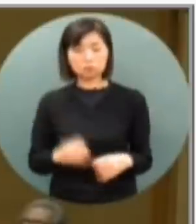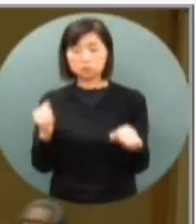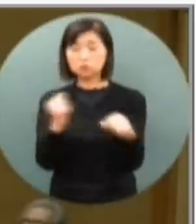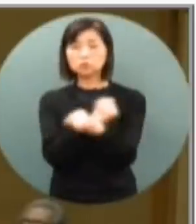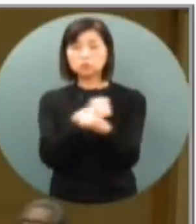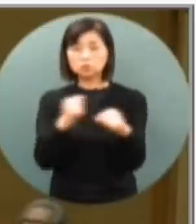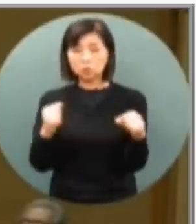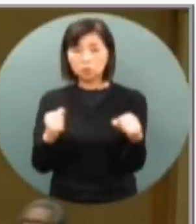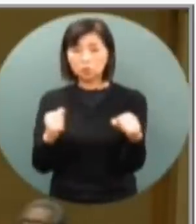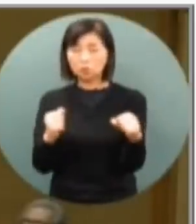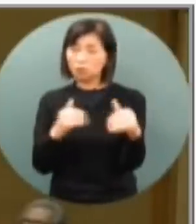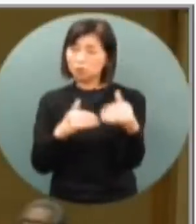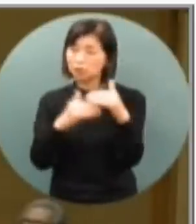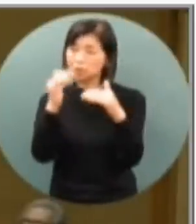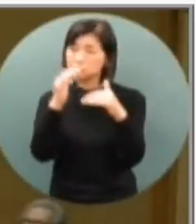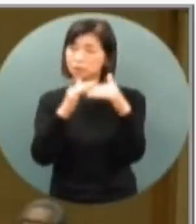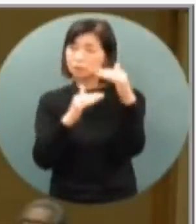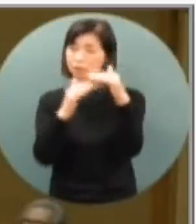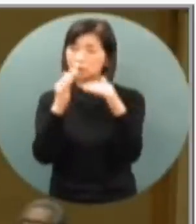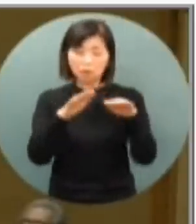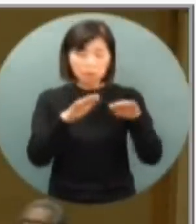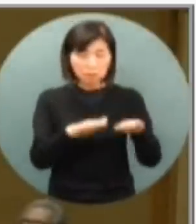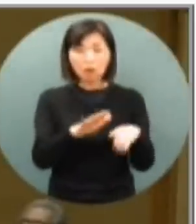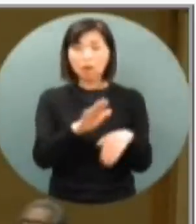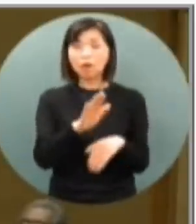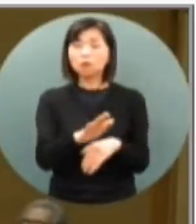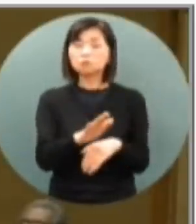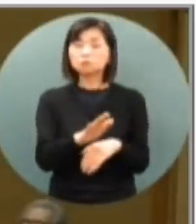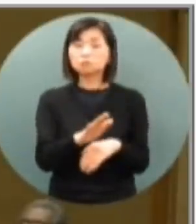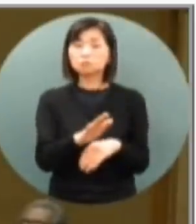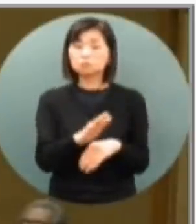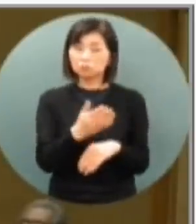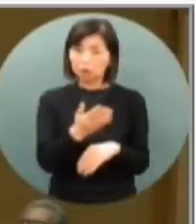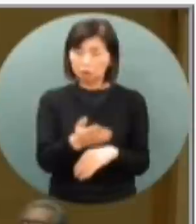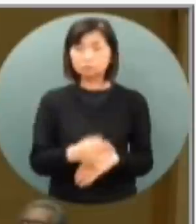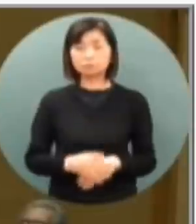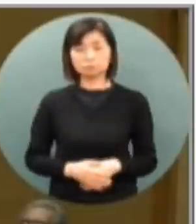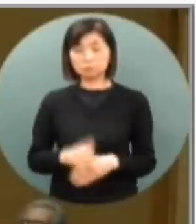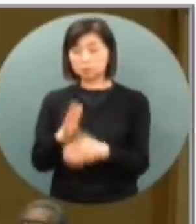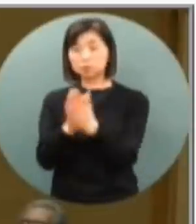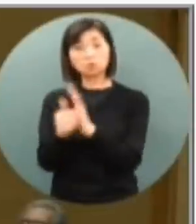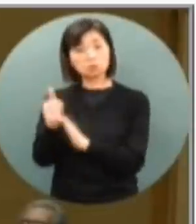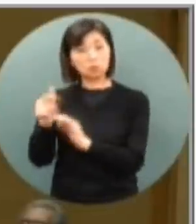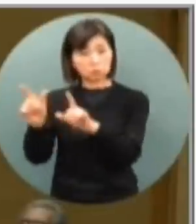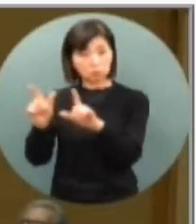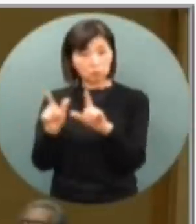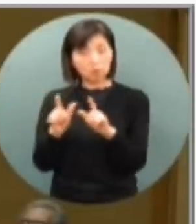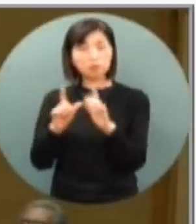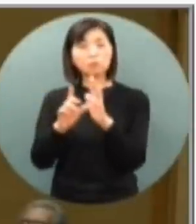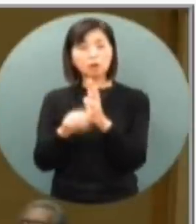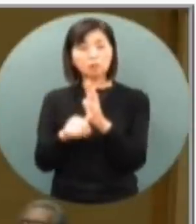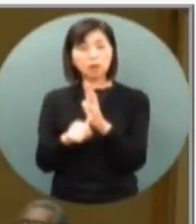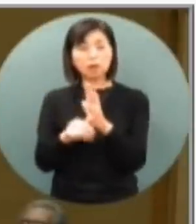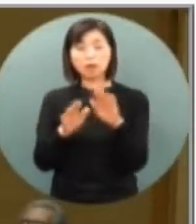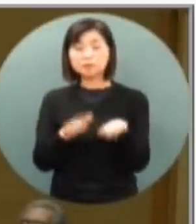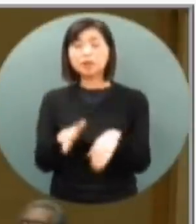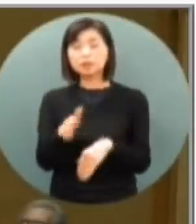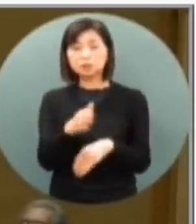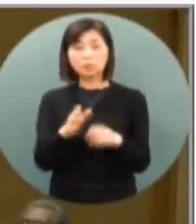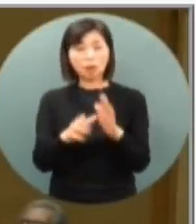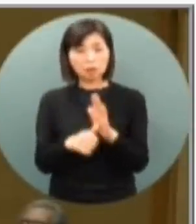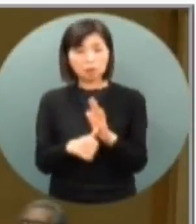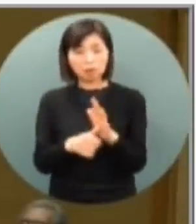て今があるのか。知事の答弁ではやはり近年は里帰り事業